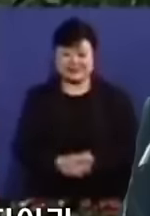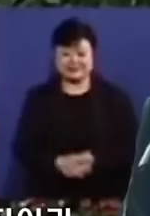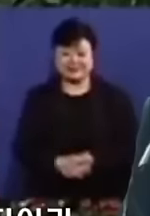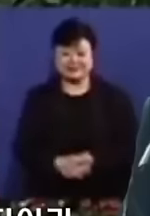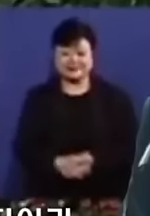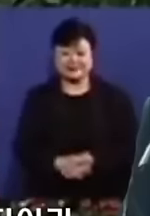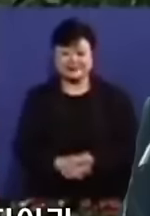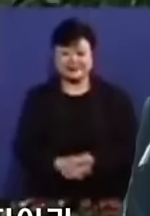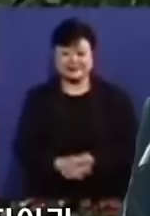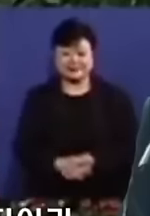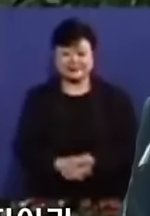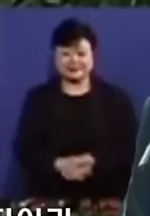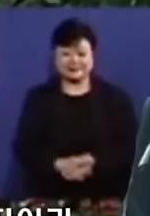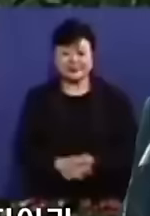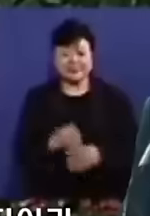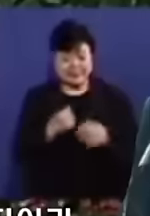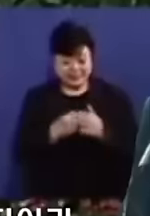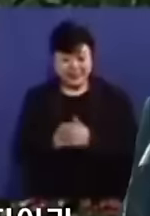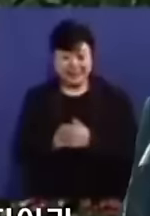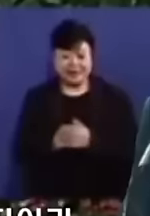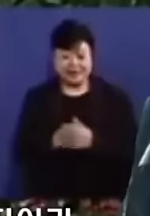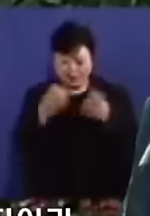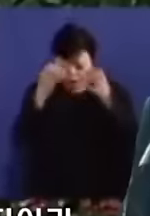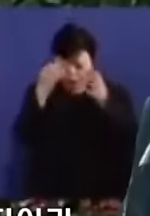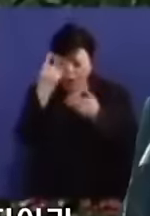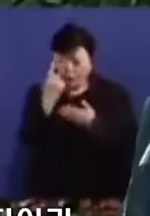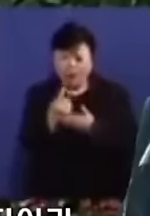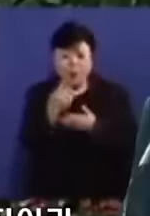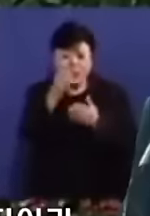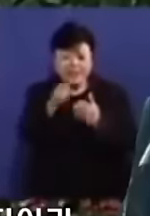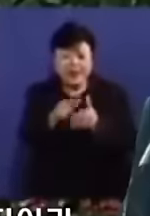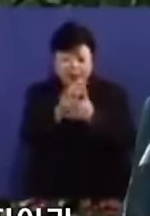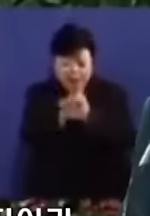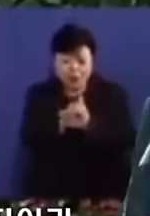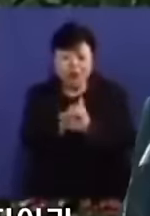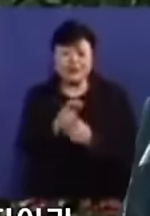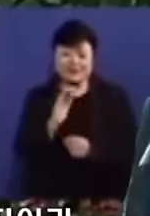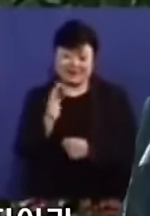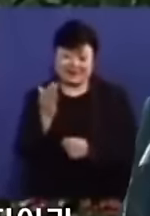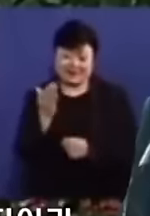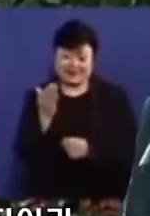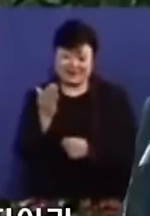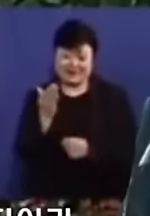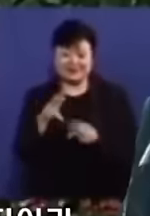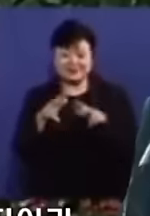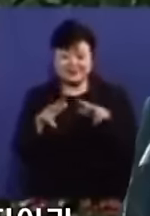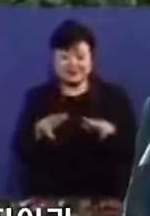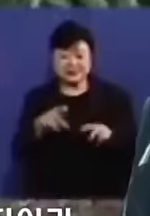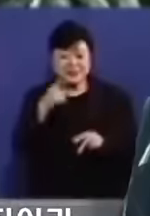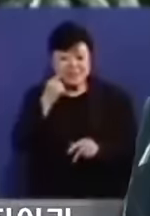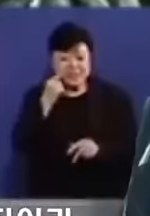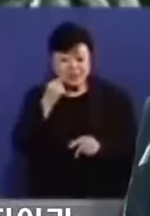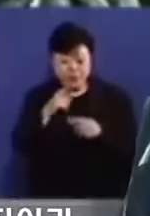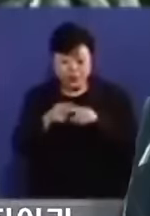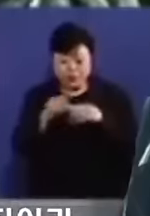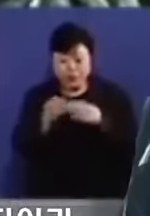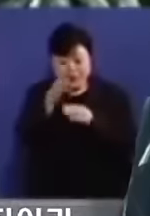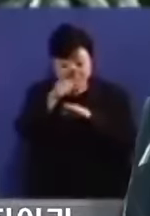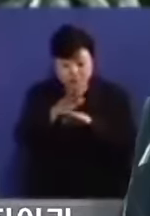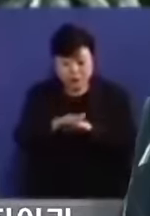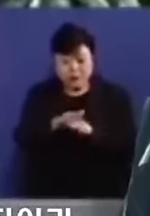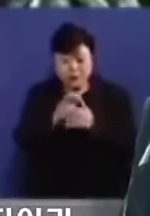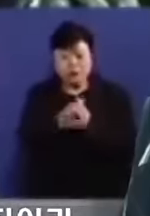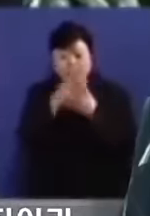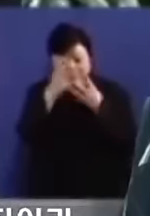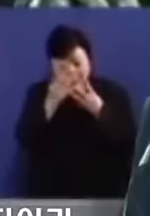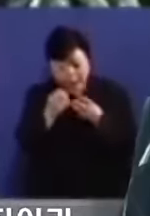말한 것입니다. 그러므로 이 고통이 오면 기도하게 되어요. 지금 일본 교회 성도들이 기도를